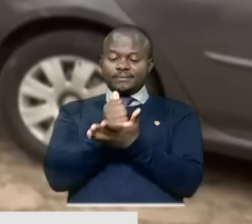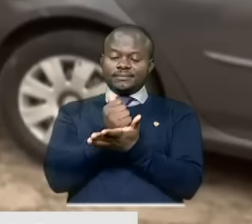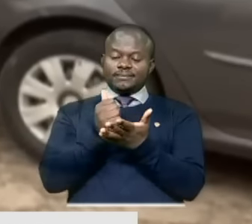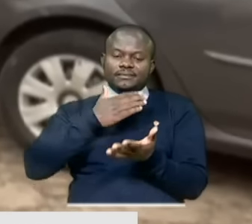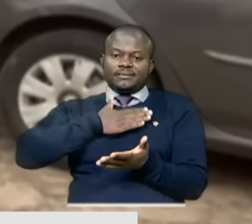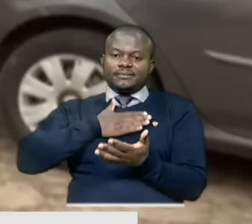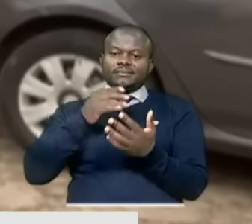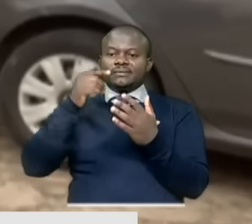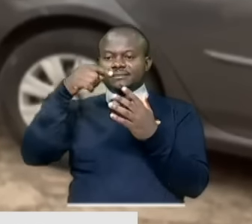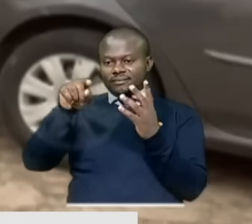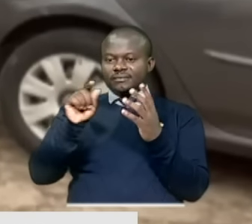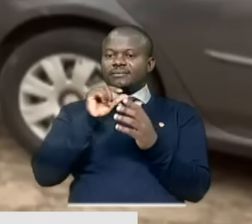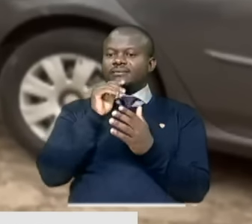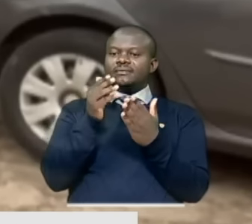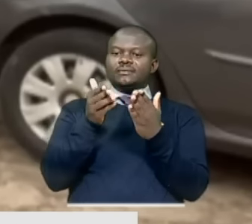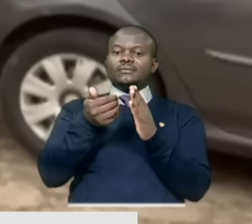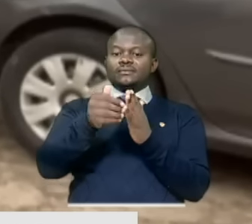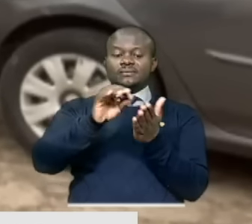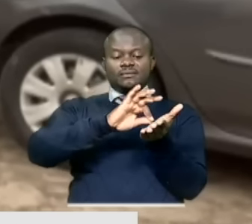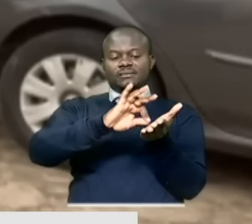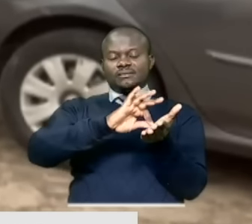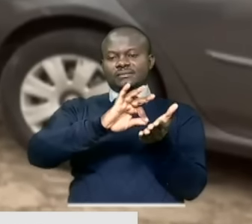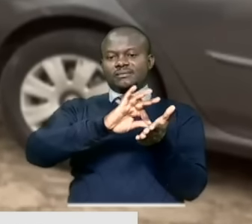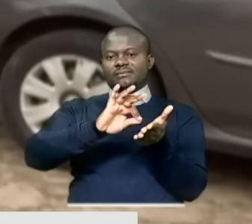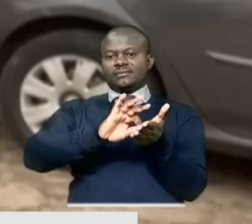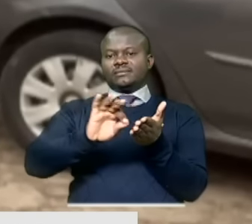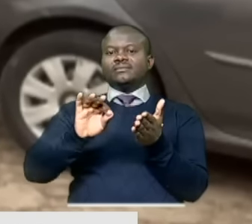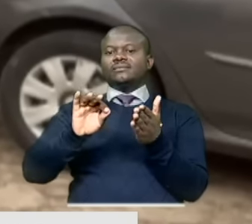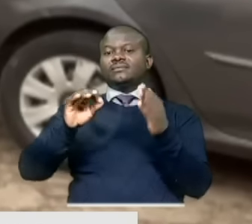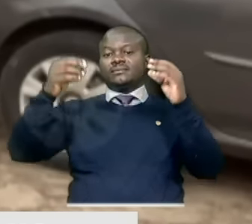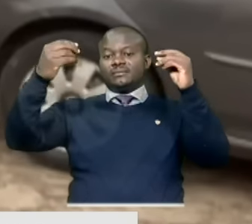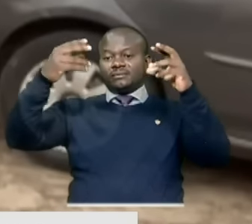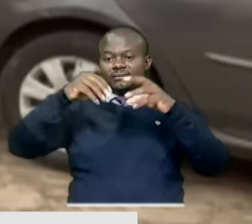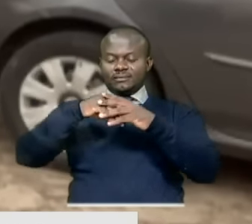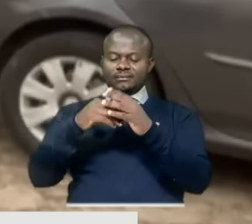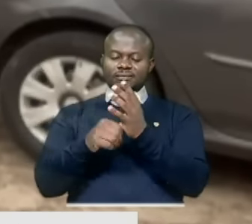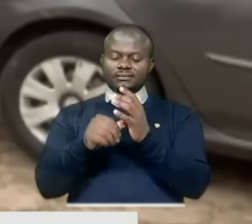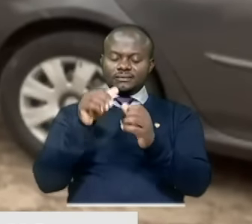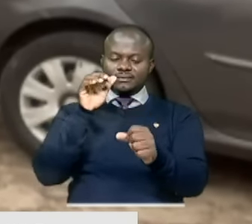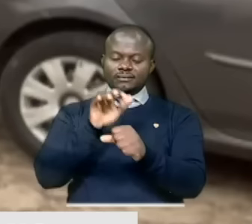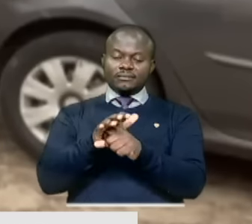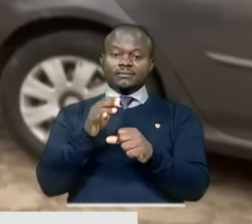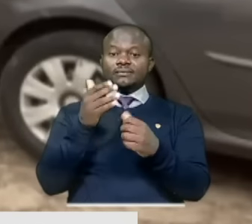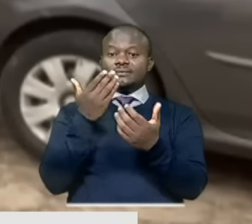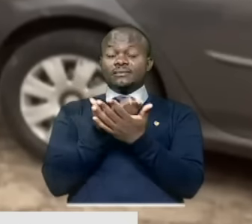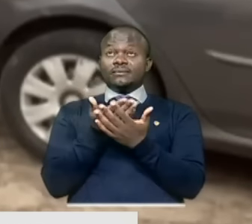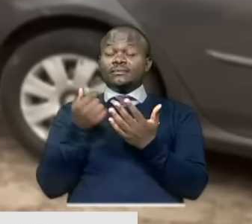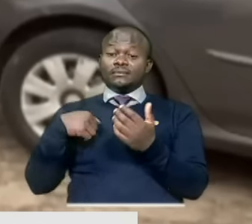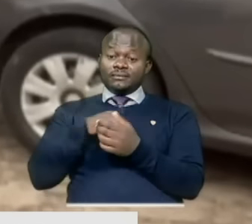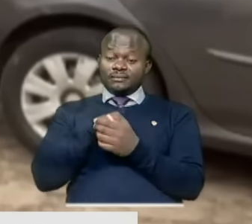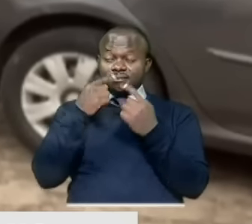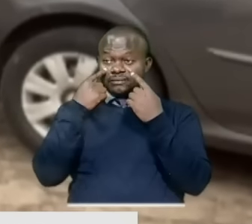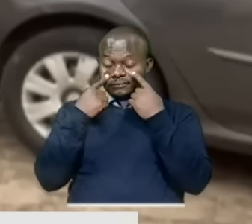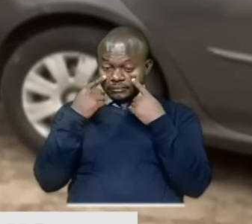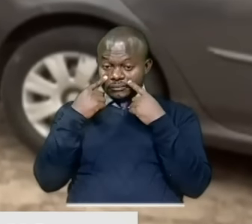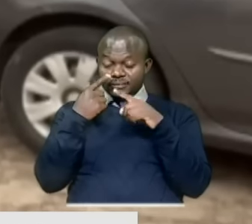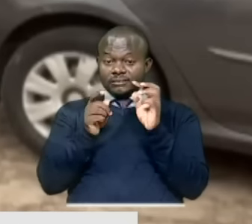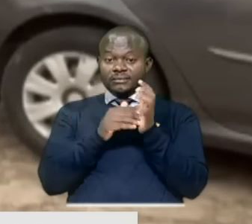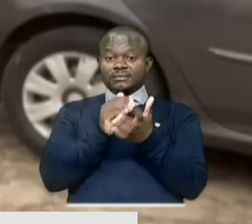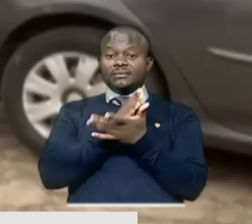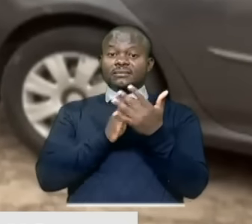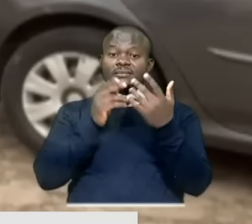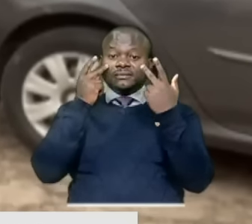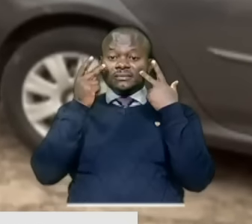cyanjye gikosoye udahari wowe ngo unyandikire, bigenda bigaragaramo ibibazo biba bisaba ngo nkubone, kandi wenda rimwe na rimwe ntaho ndi